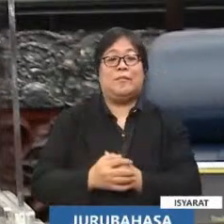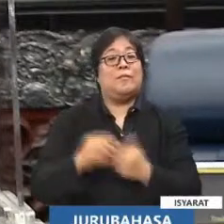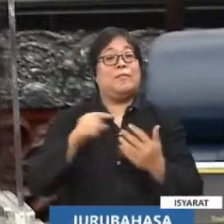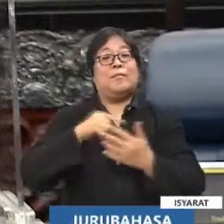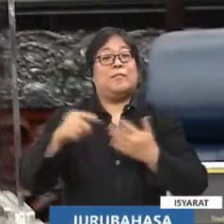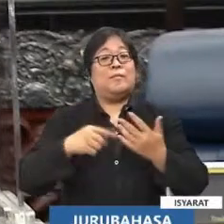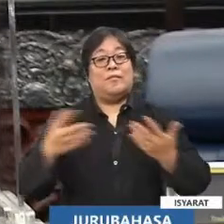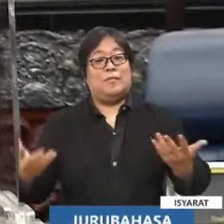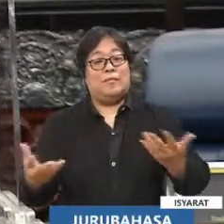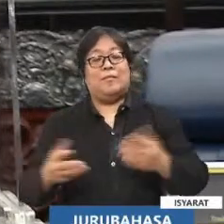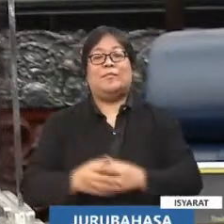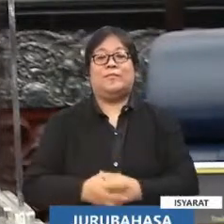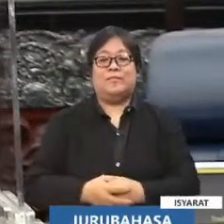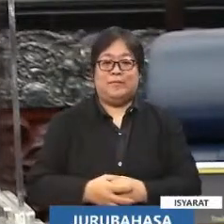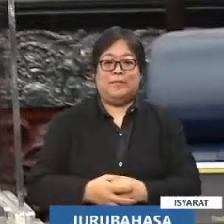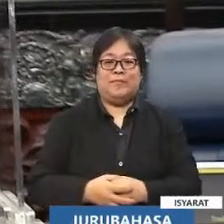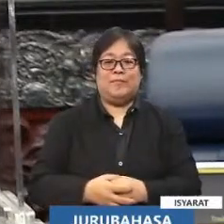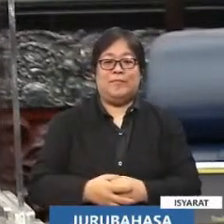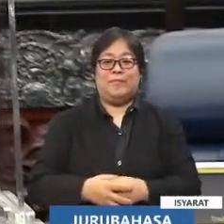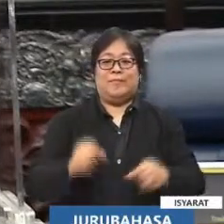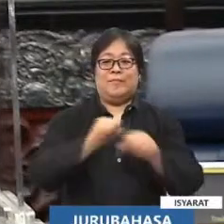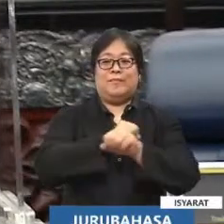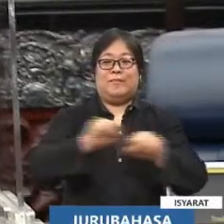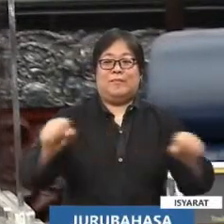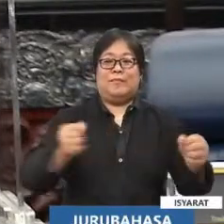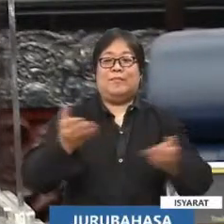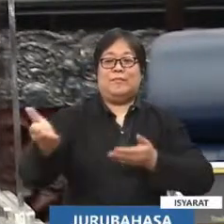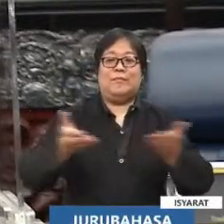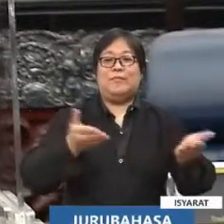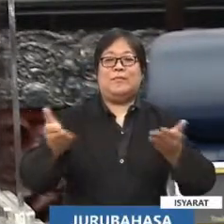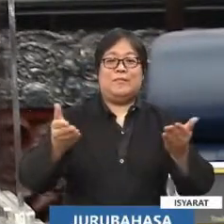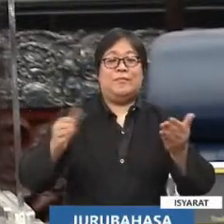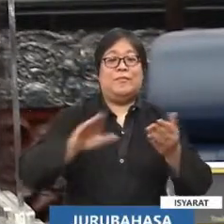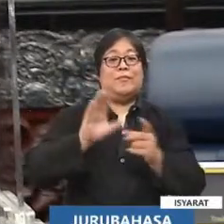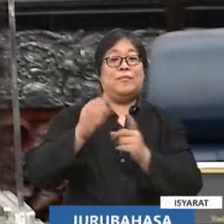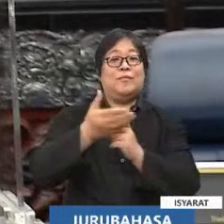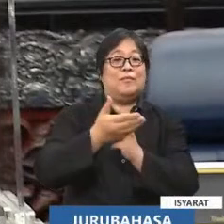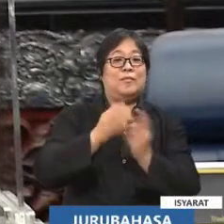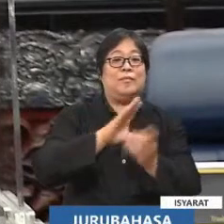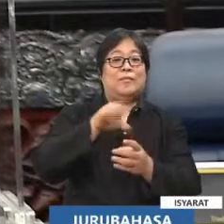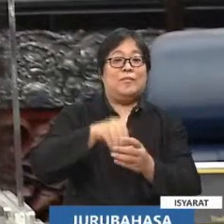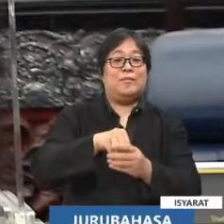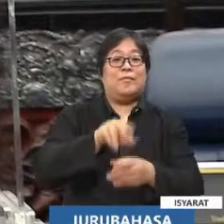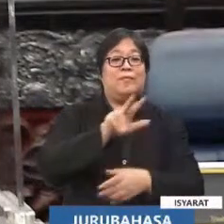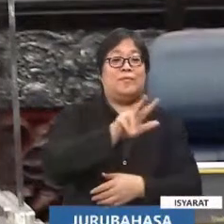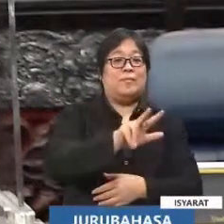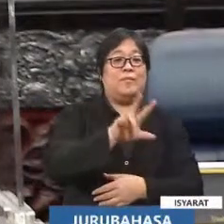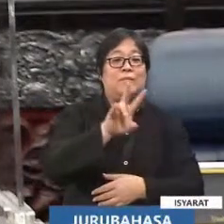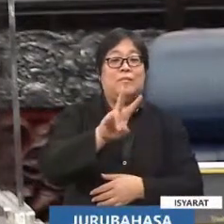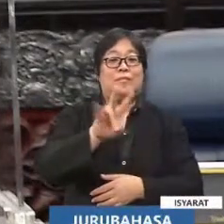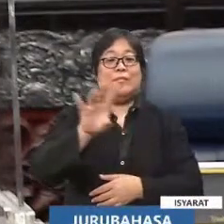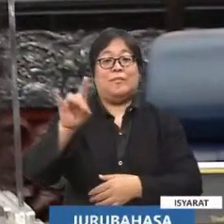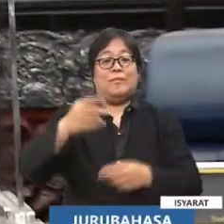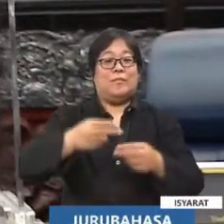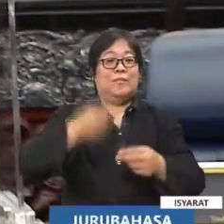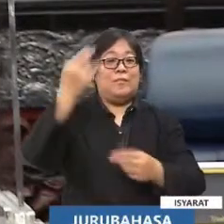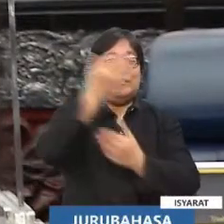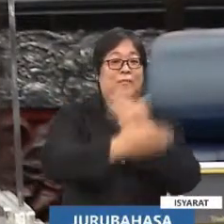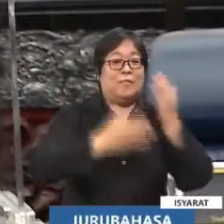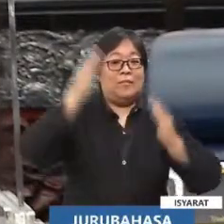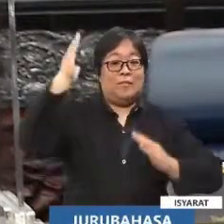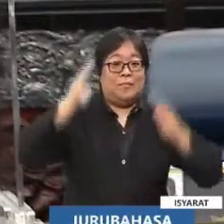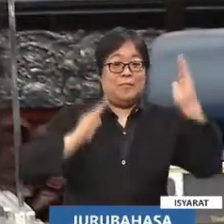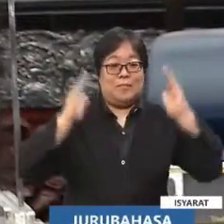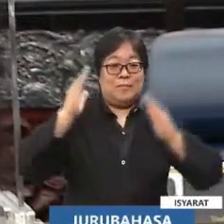Antaranya adalah seperti berikut. Menyediakan kemudahan pusat kuarantin yang melibatkan 378 buah hotel di seluruh